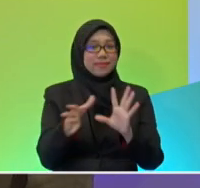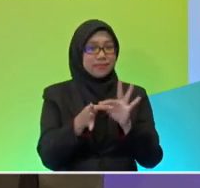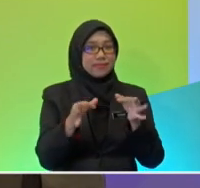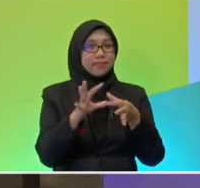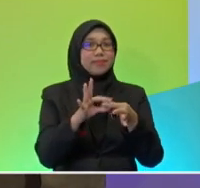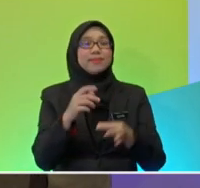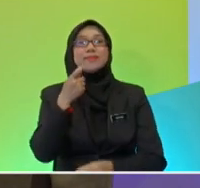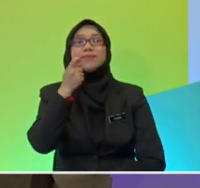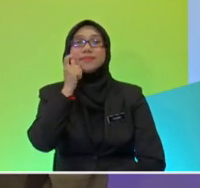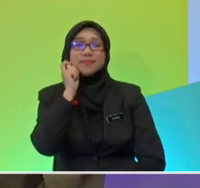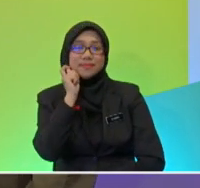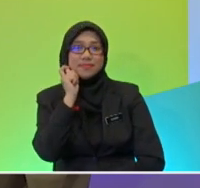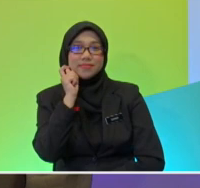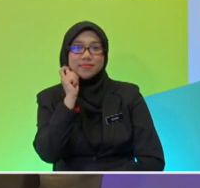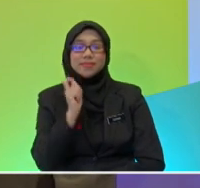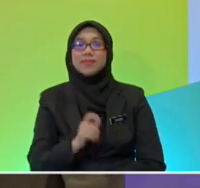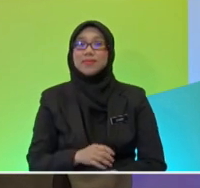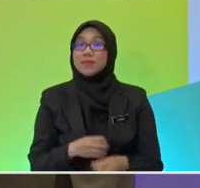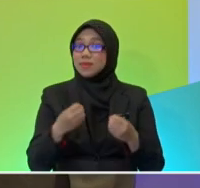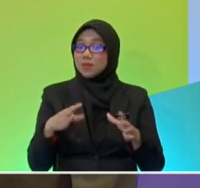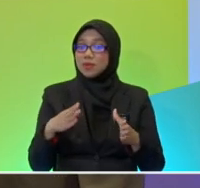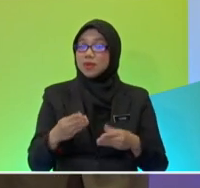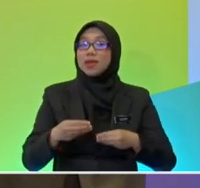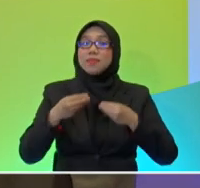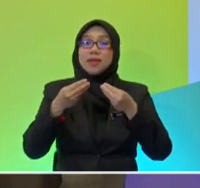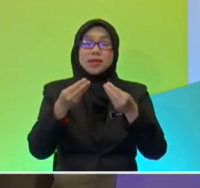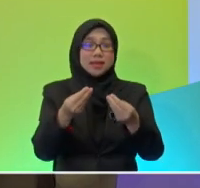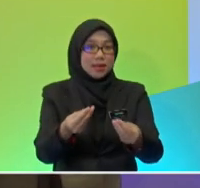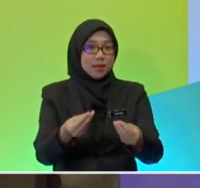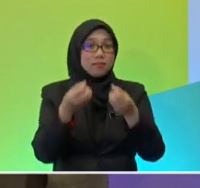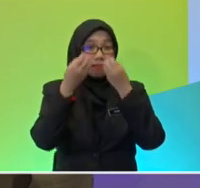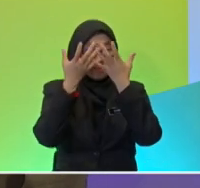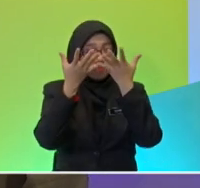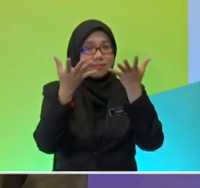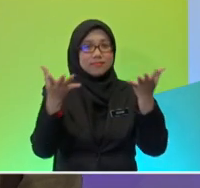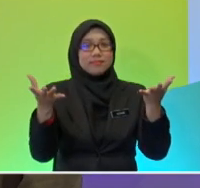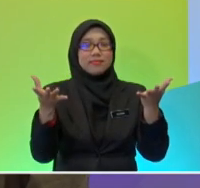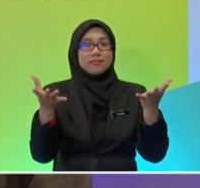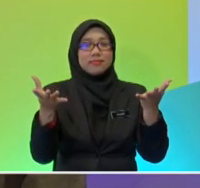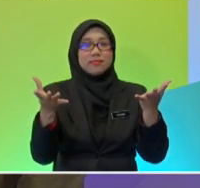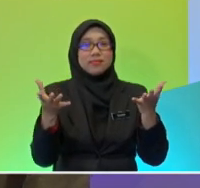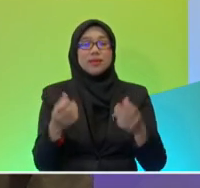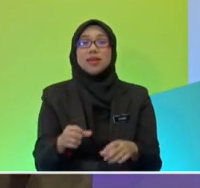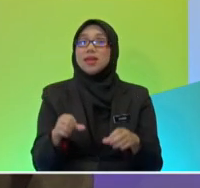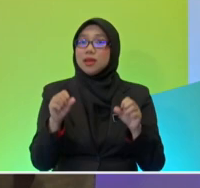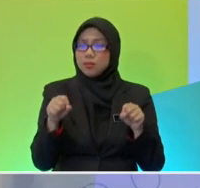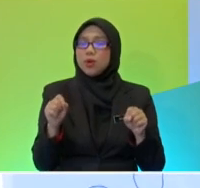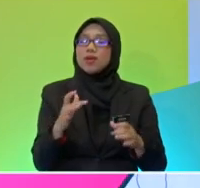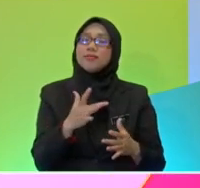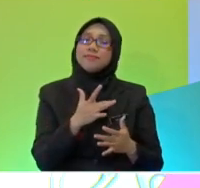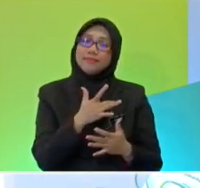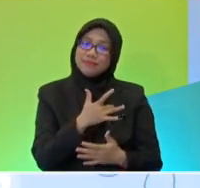berdasarkan cerita yang telah saya sampaikan tadi secara otomatis dapat mendapat hati